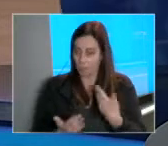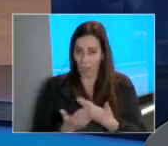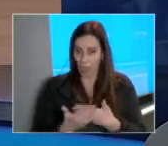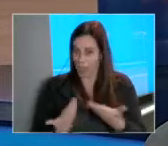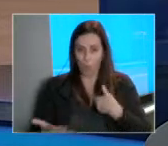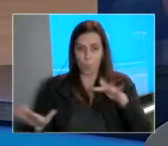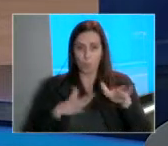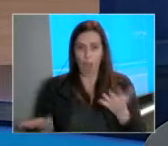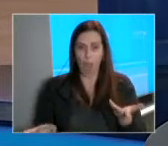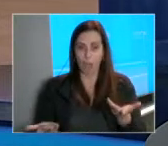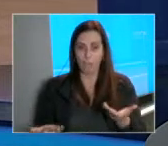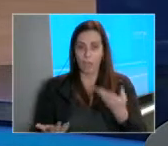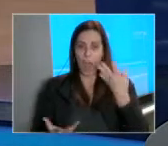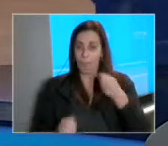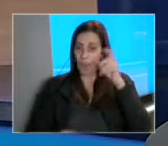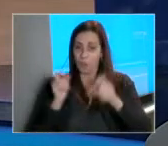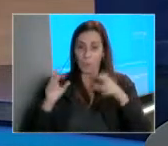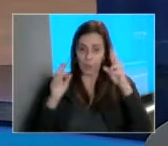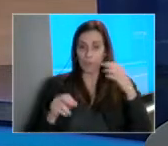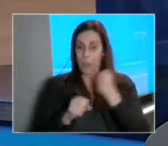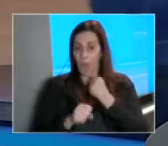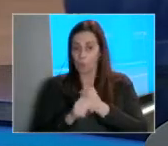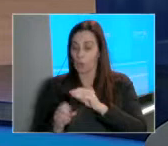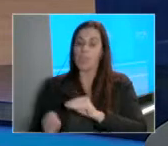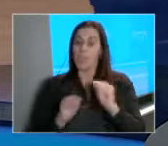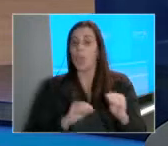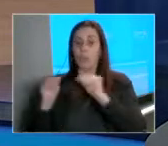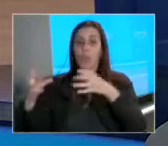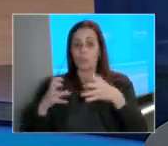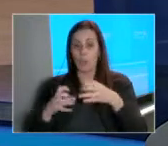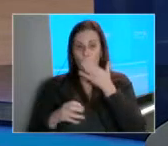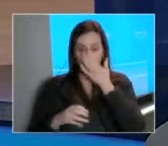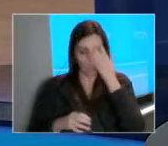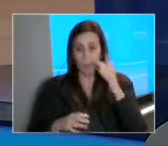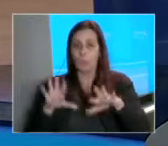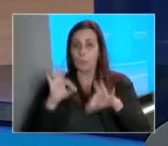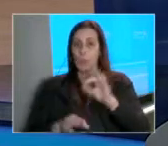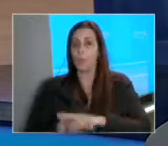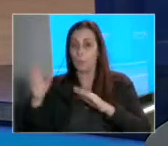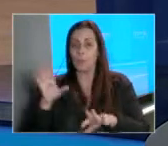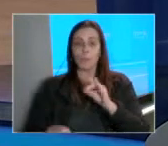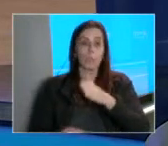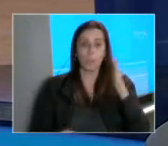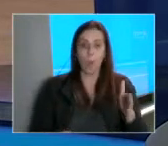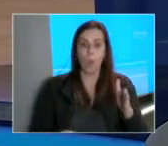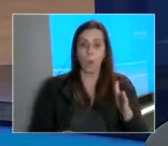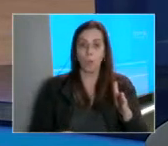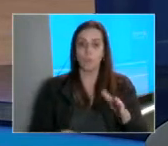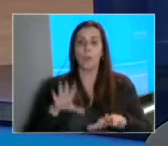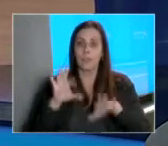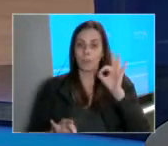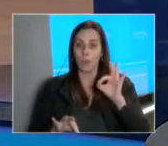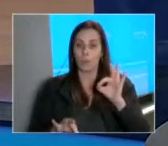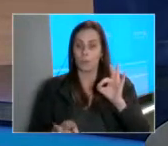אין לנו ממשלה. הרבה אנשים, אני מקווה, יעשו נהירה לכיוון המפלגות. אני אומרת לכולם, תצביעו ימין, תצביעו שמאל,